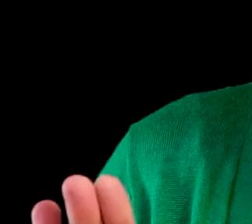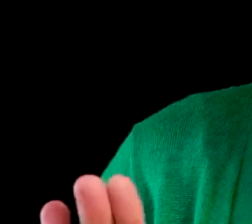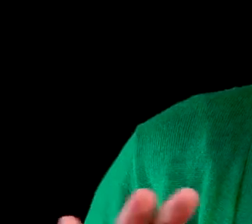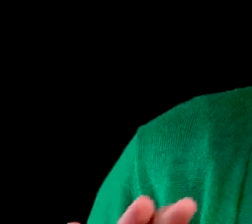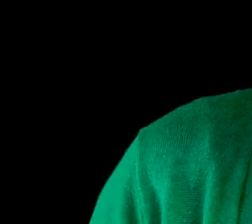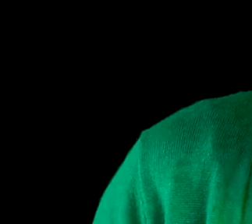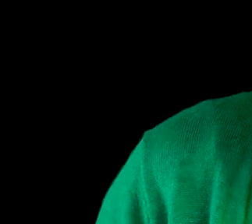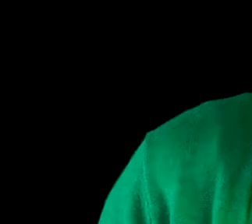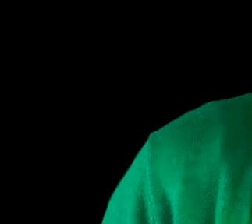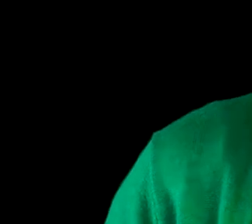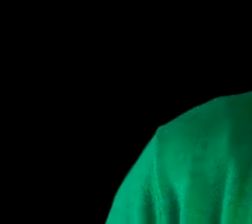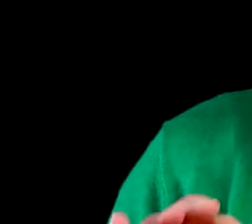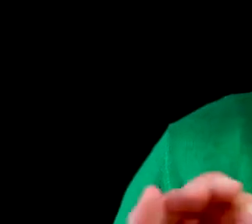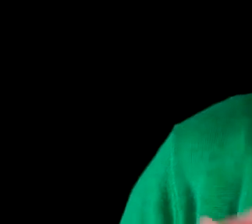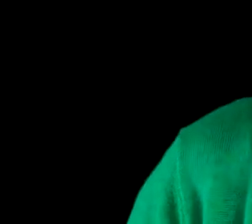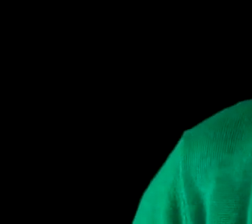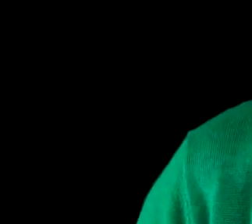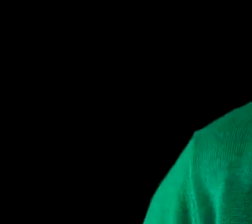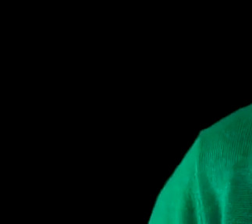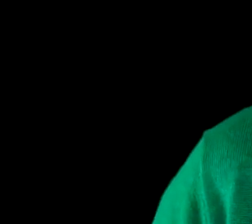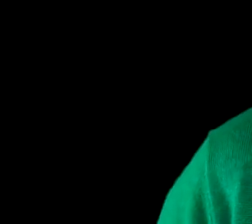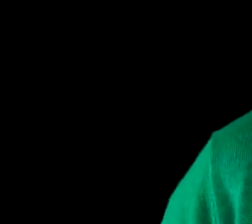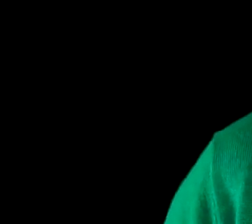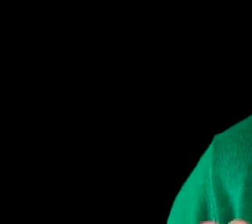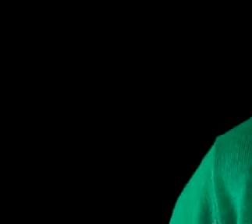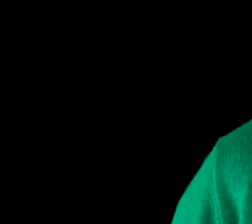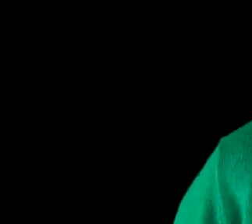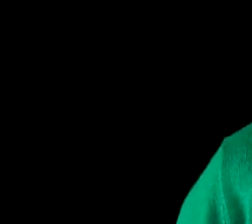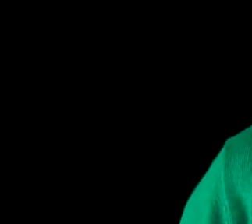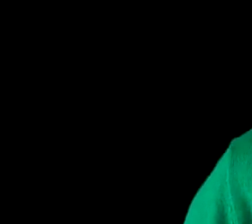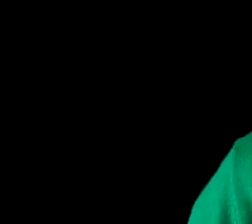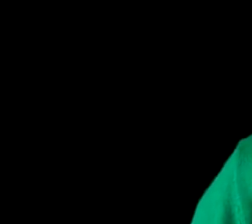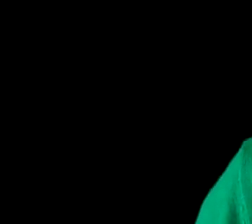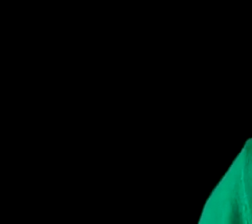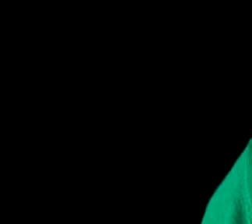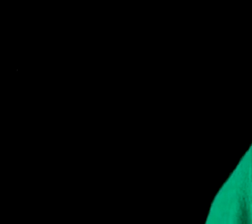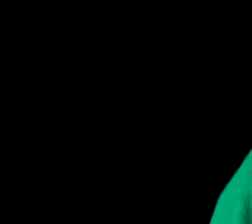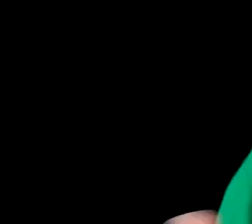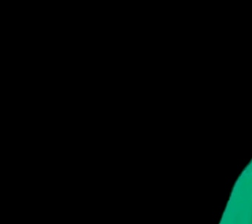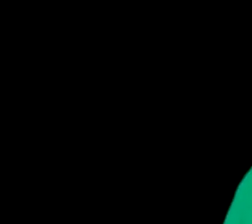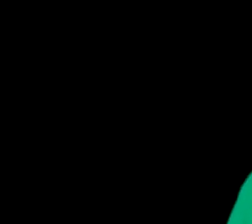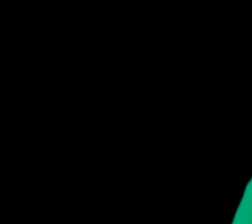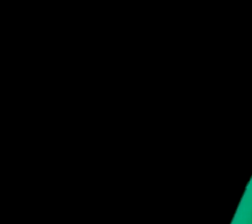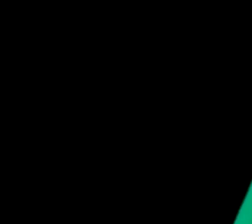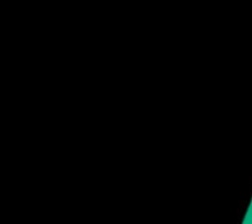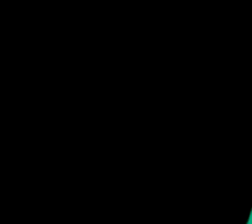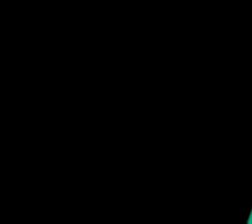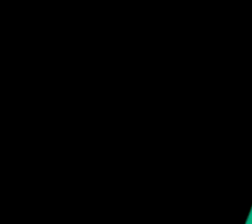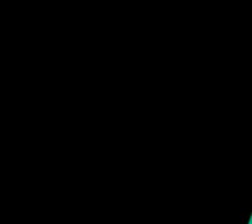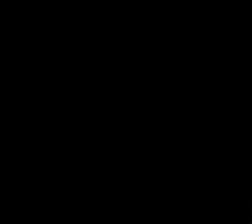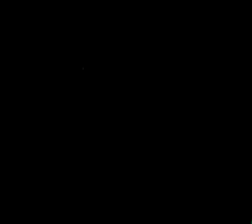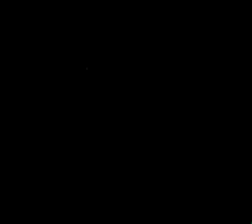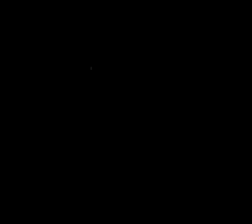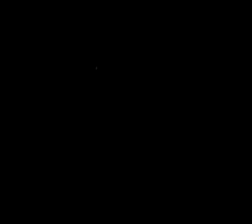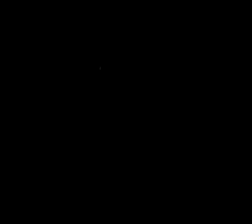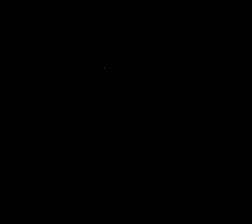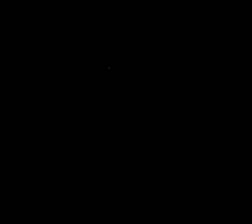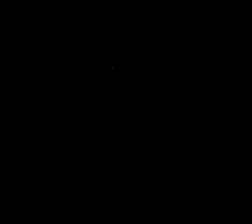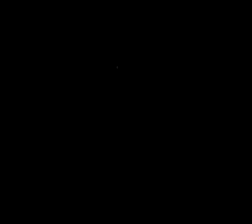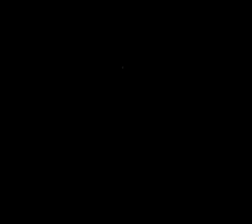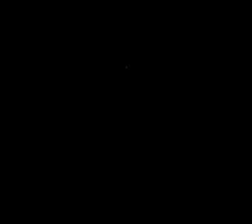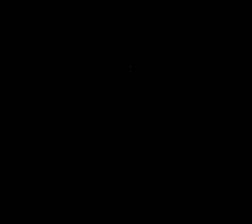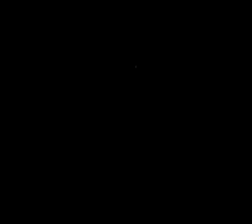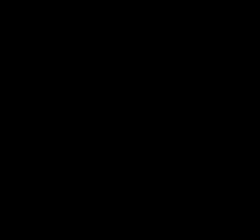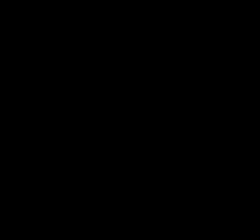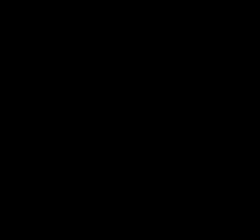aucune maladie n'est trop grave. Même s'il n'existe encore aucun médicament contre cette maladie, Jésus peut la